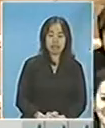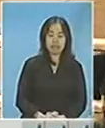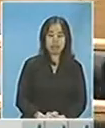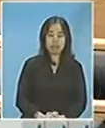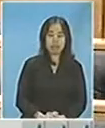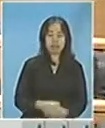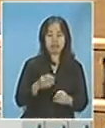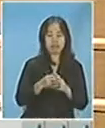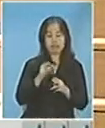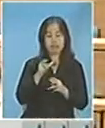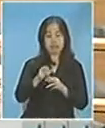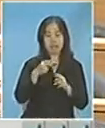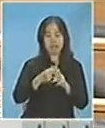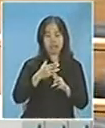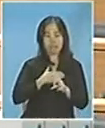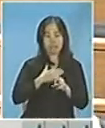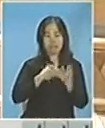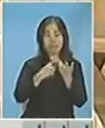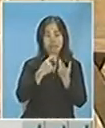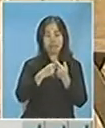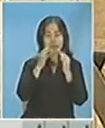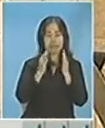เสียบัตรแสดงตนแล้วขอผลคะแนนนะครับ